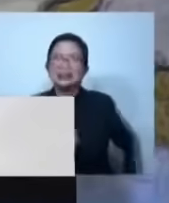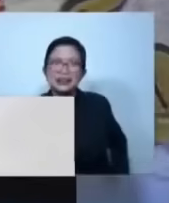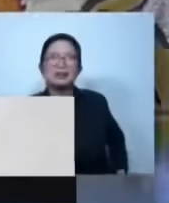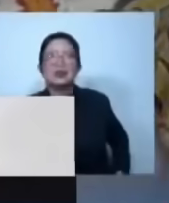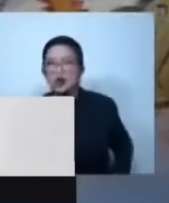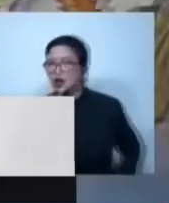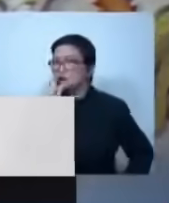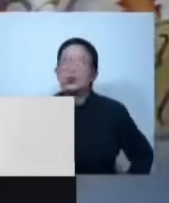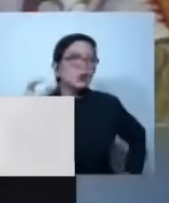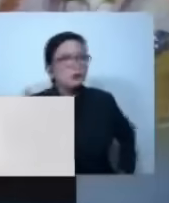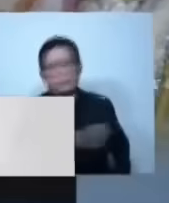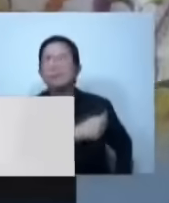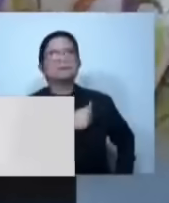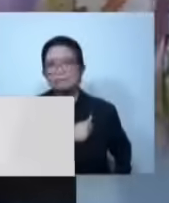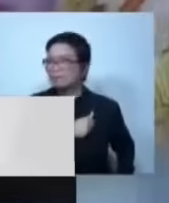demi